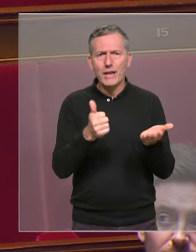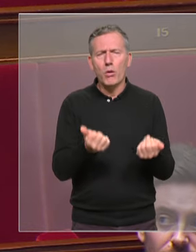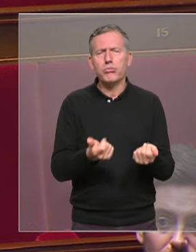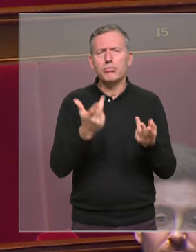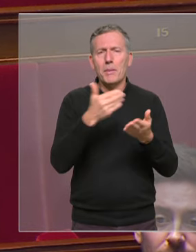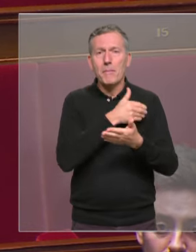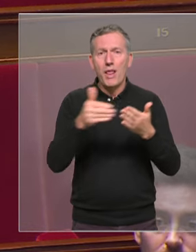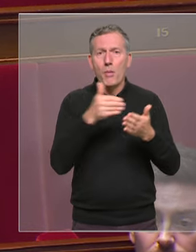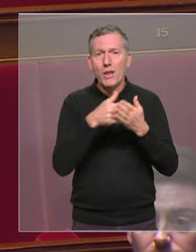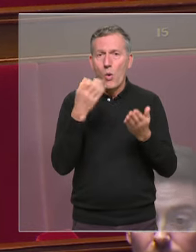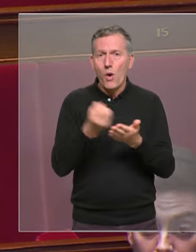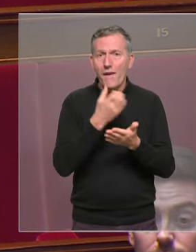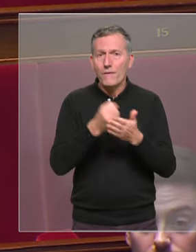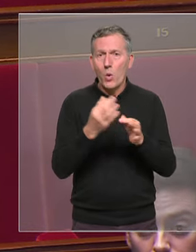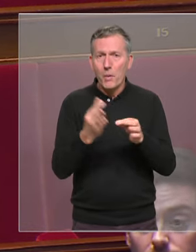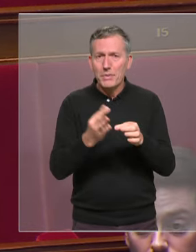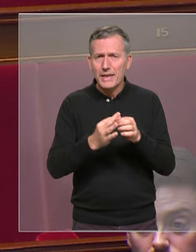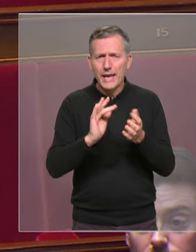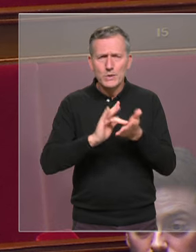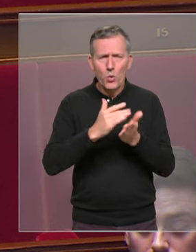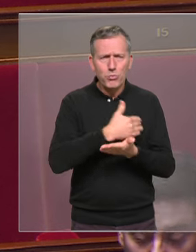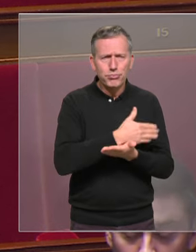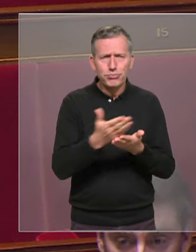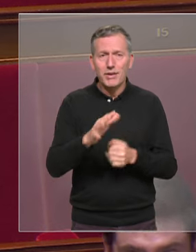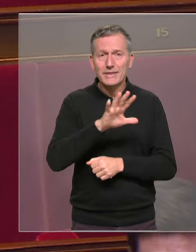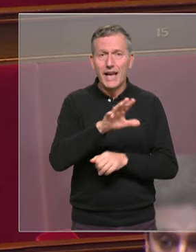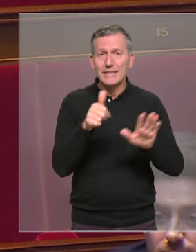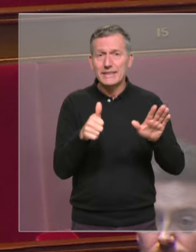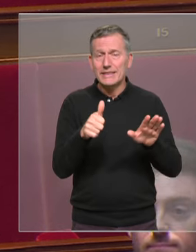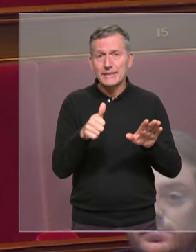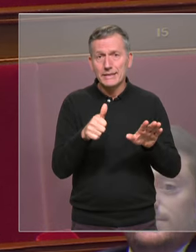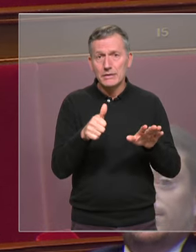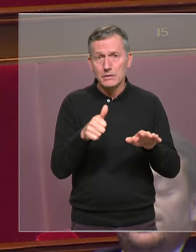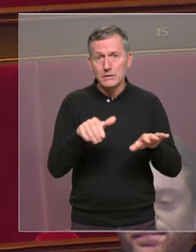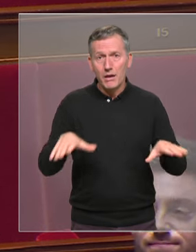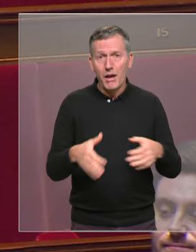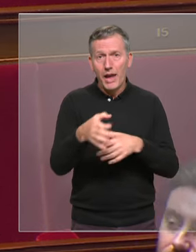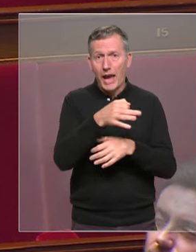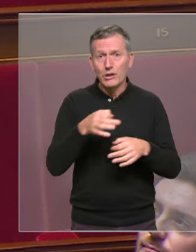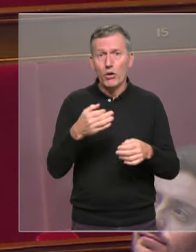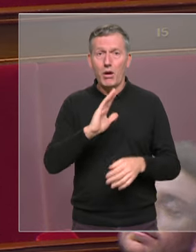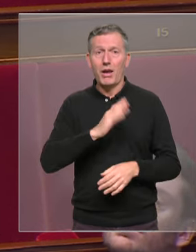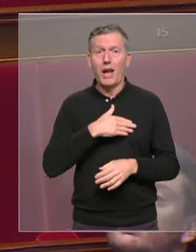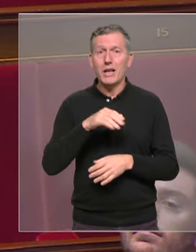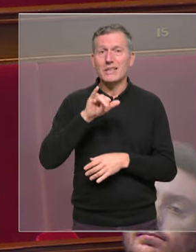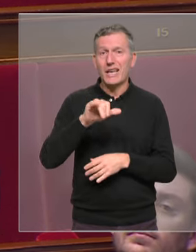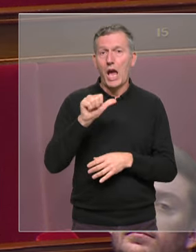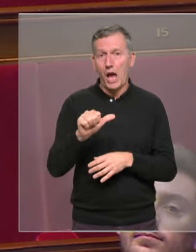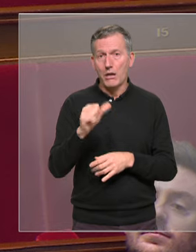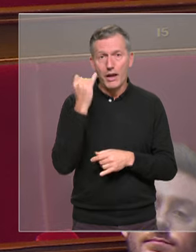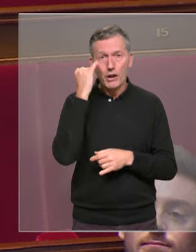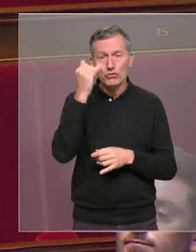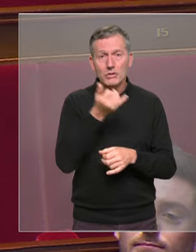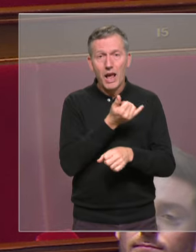de millions de données de ces pièces. Tout qui passe de nos 56 réacteurs. Et c'est très bien. Grâce à l'IA, l'intelligence artificielle, on va pouvoir assurer une